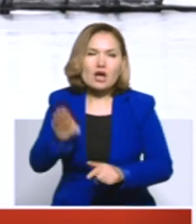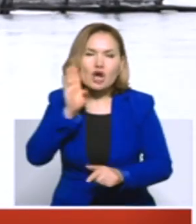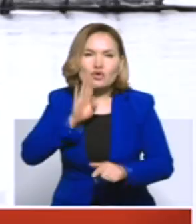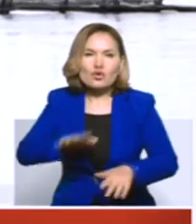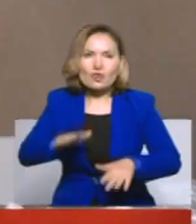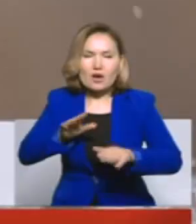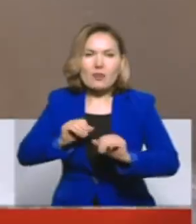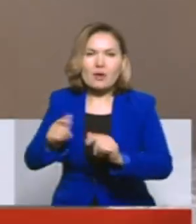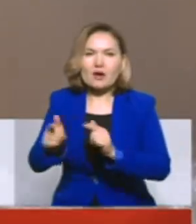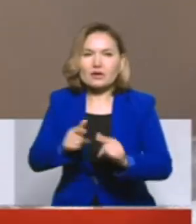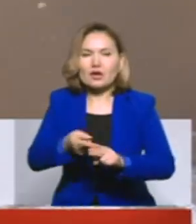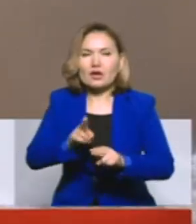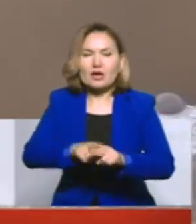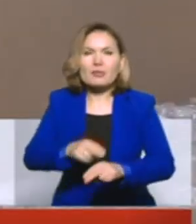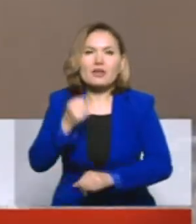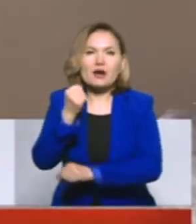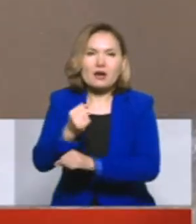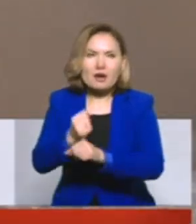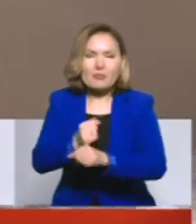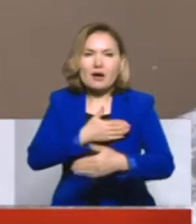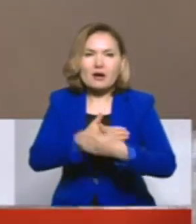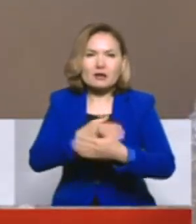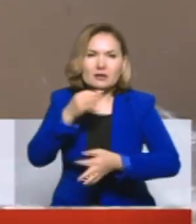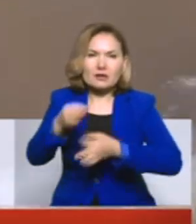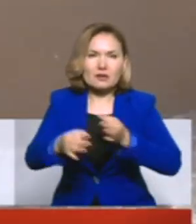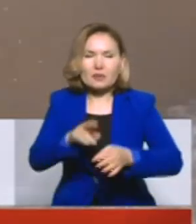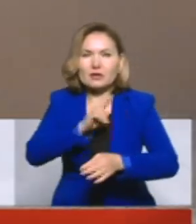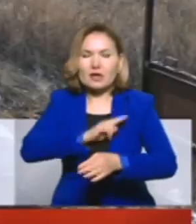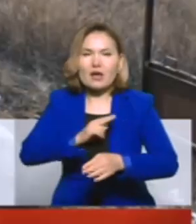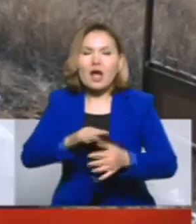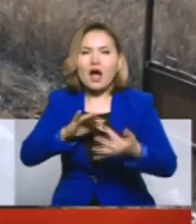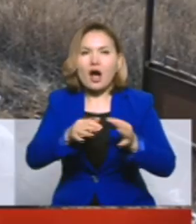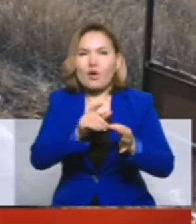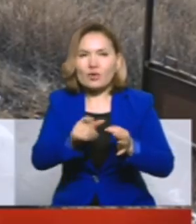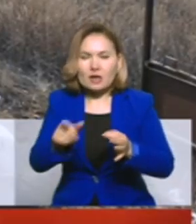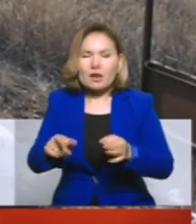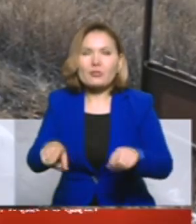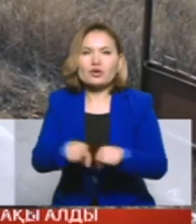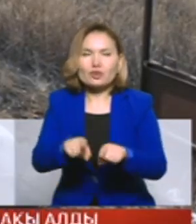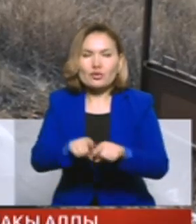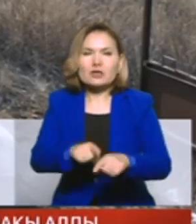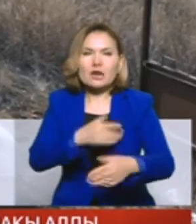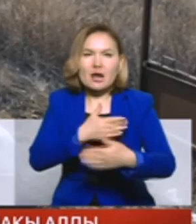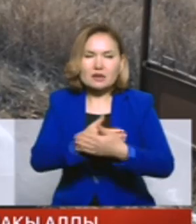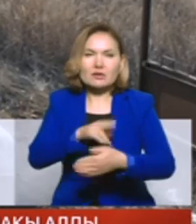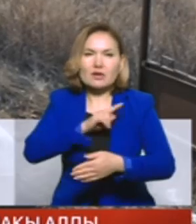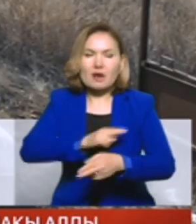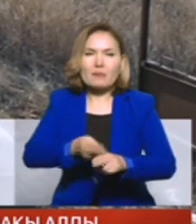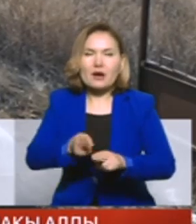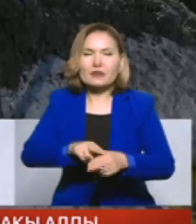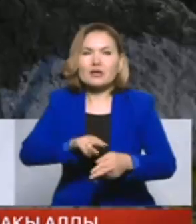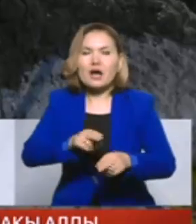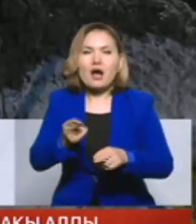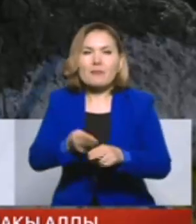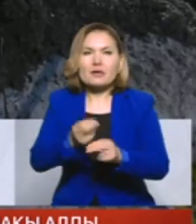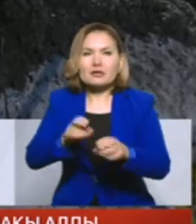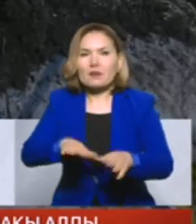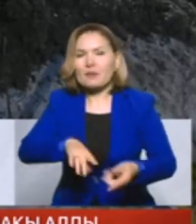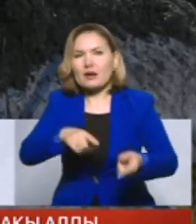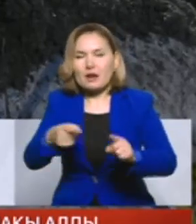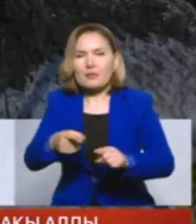жүргізіліп жатыр. Құтқарушылар күшейтілген режимде жұмыс істеуде. Ауыл тұрғындарда сақтық шараларын күшейткен. Қазір олар қауіпті аймақтарда